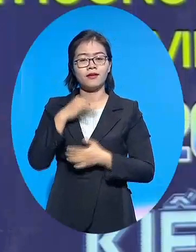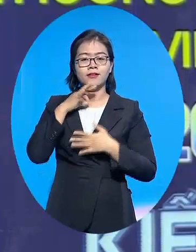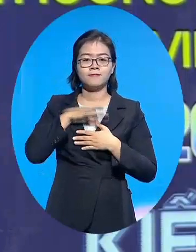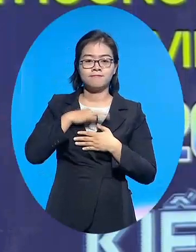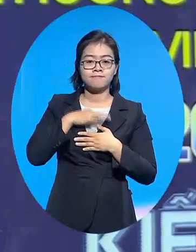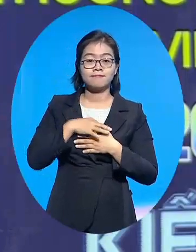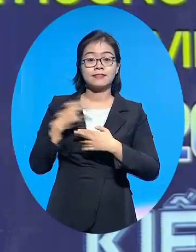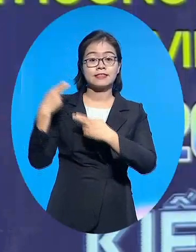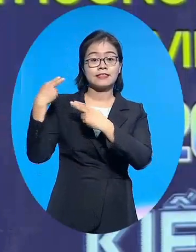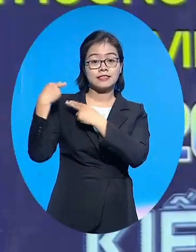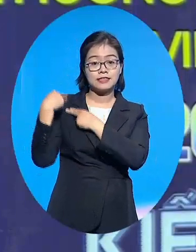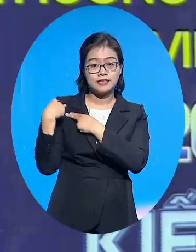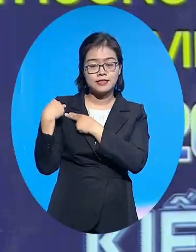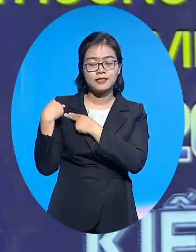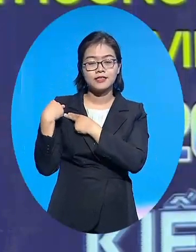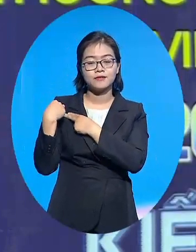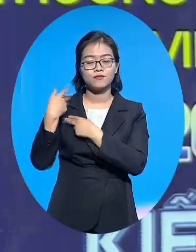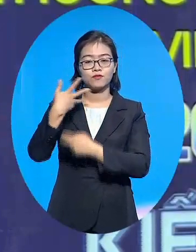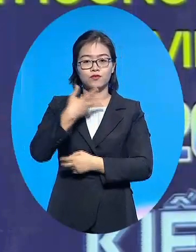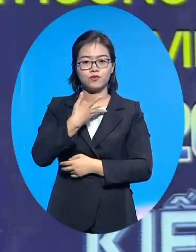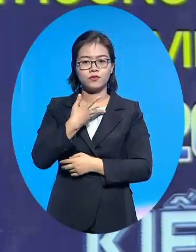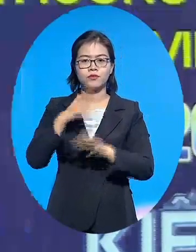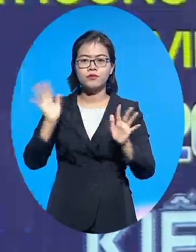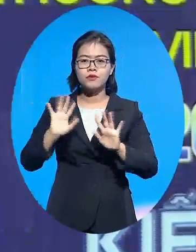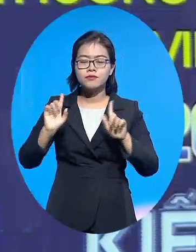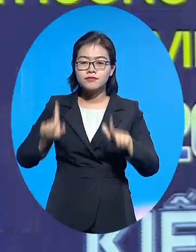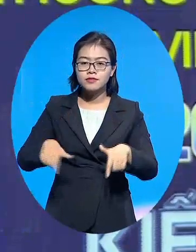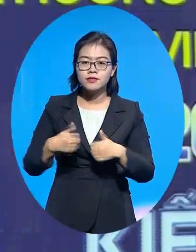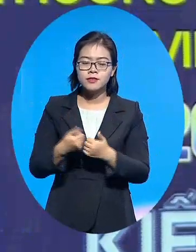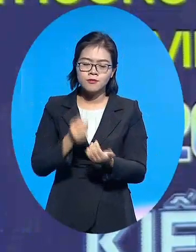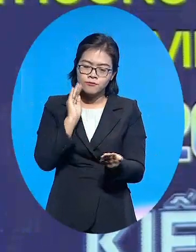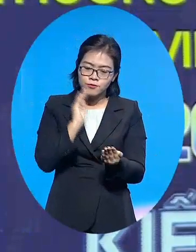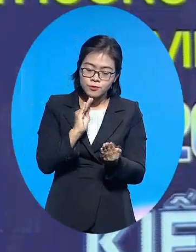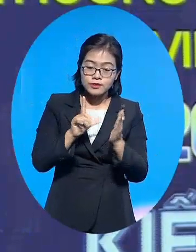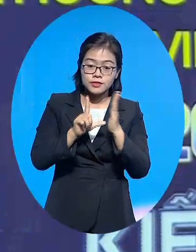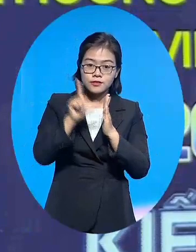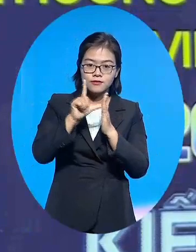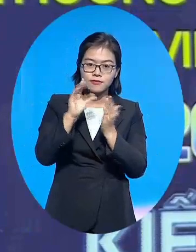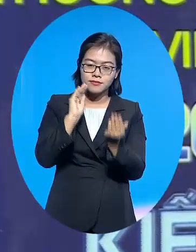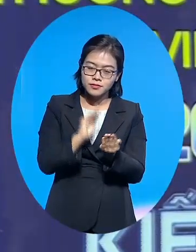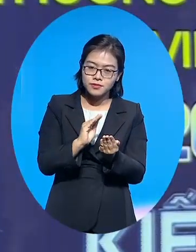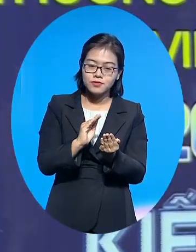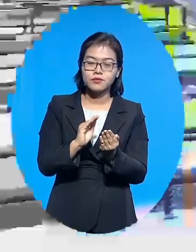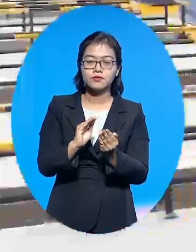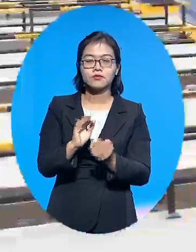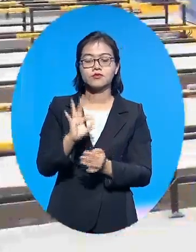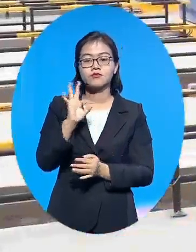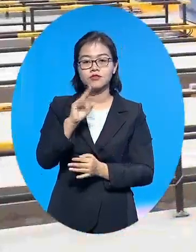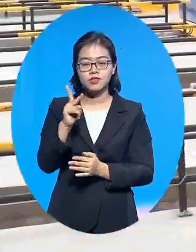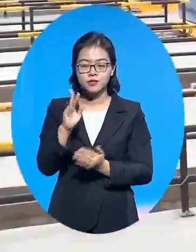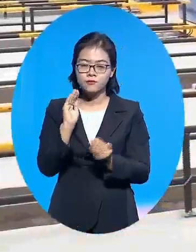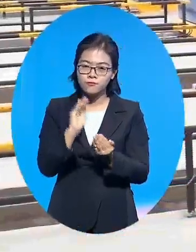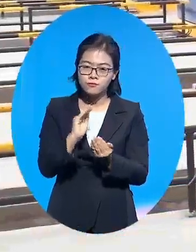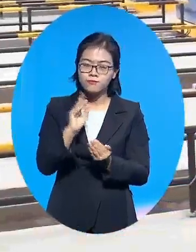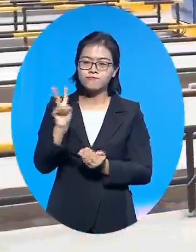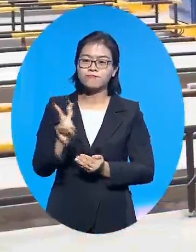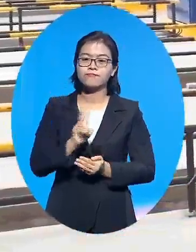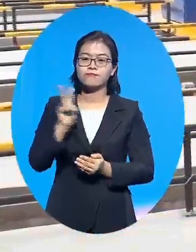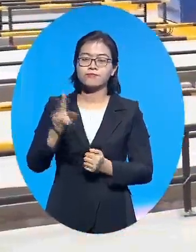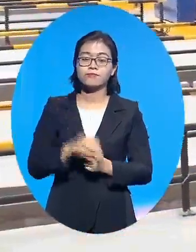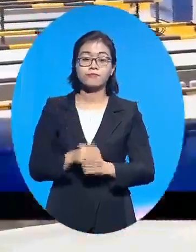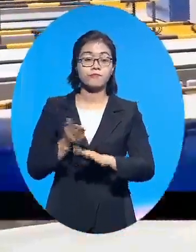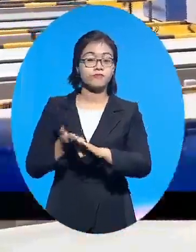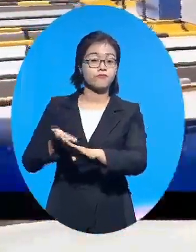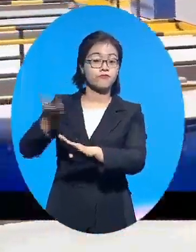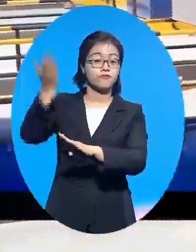là cái nghĩa vụ của mình để làm sao giữ gìn cái chất lượng sản phẩm giữ gìn cái thương hiệu trước đó tập đoàn